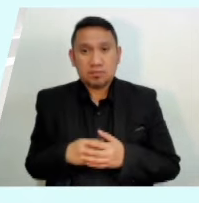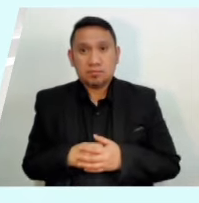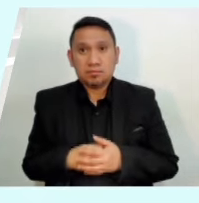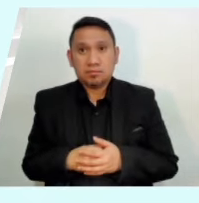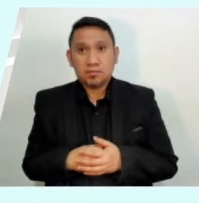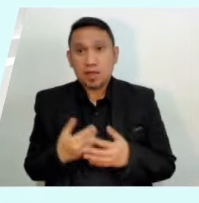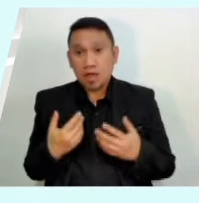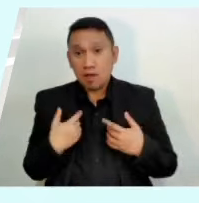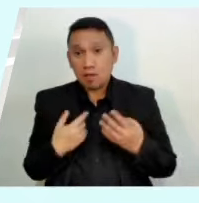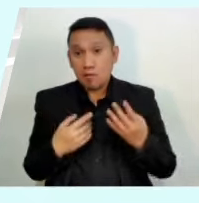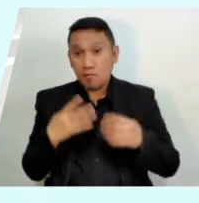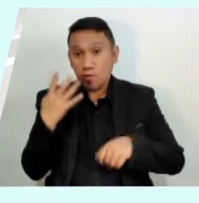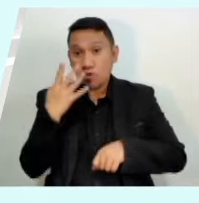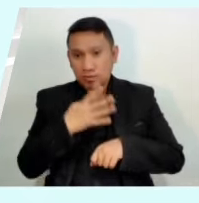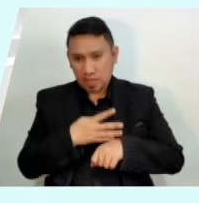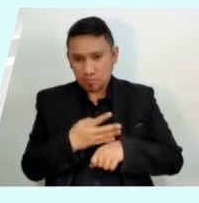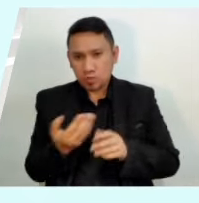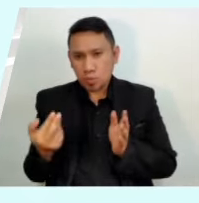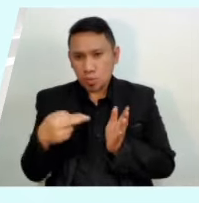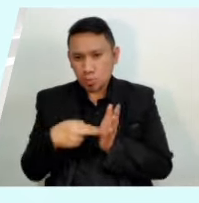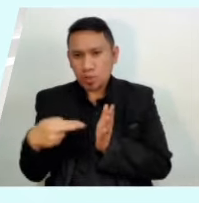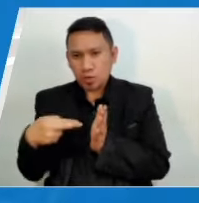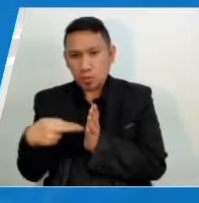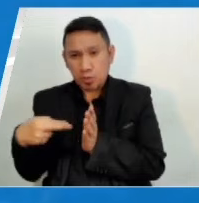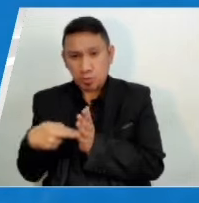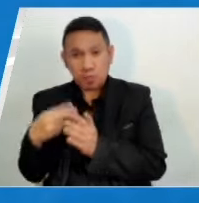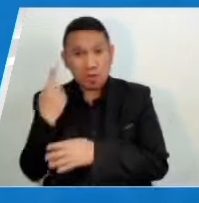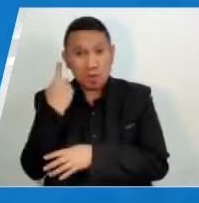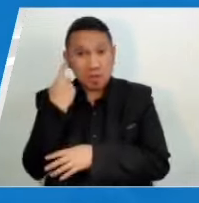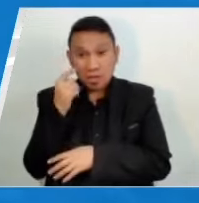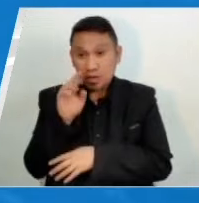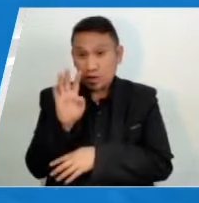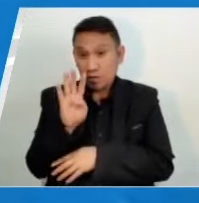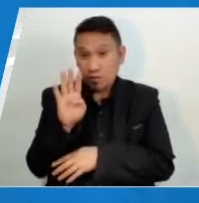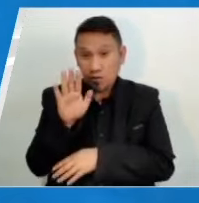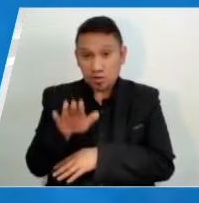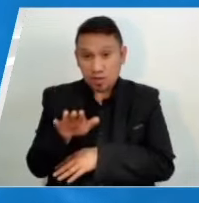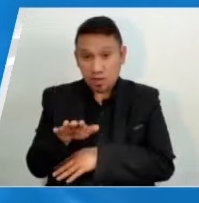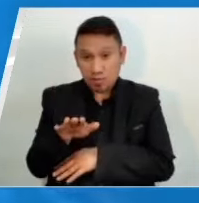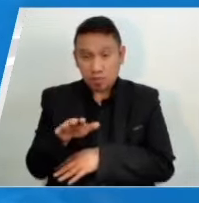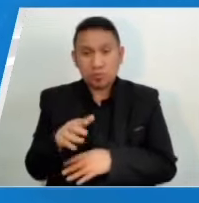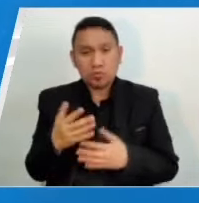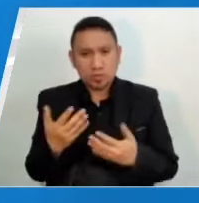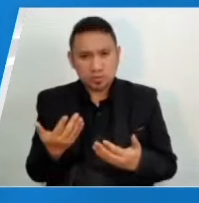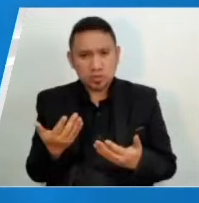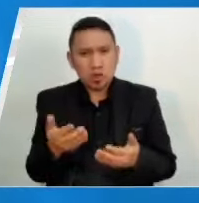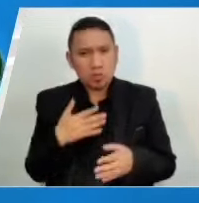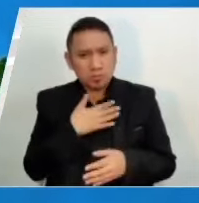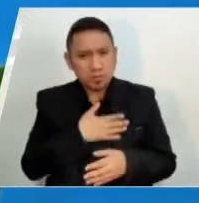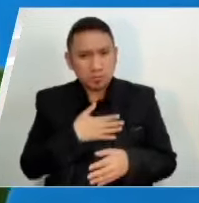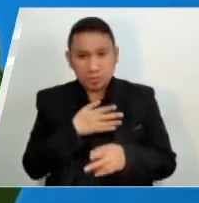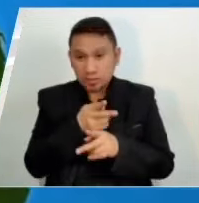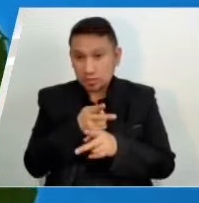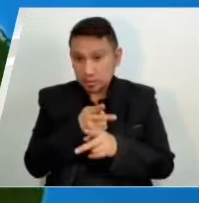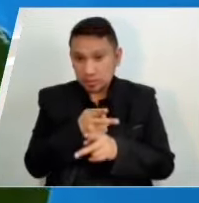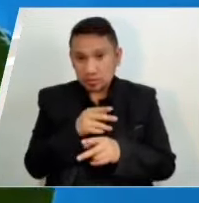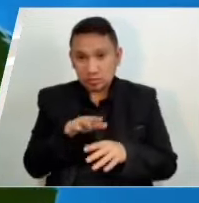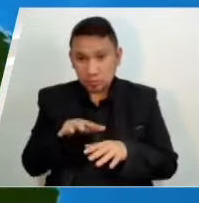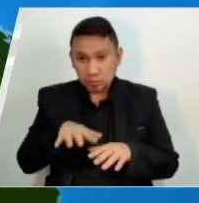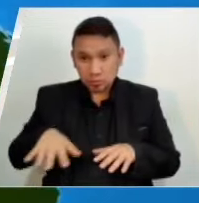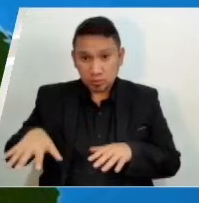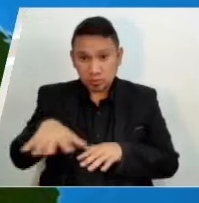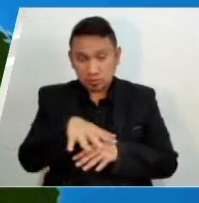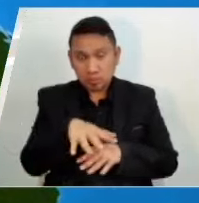sa huling datos kaninang alas 4 ng hapon. Pinag-iingat pa ang mga residente sa mga apektadong lugar sa posibilidad